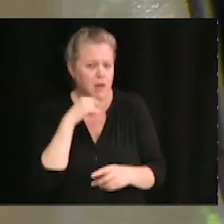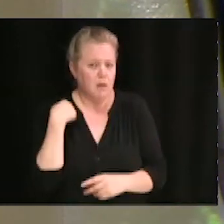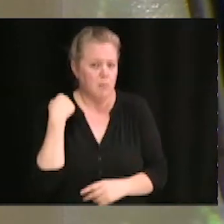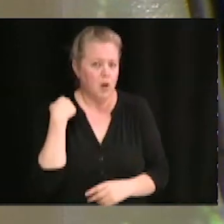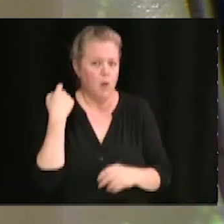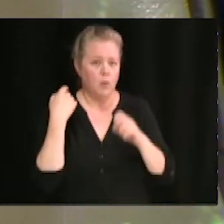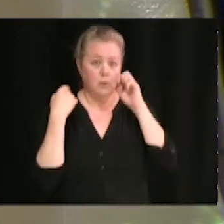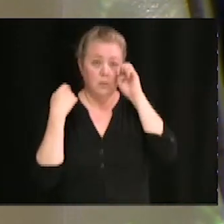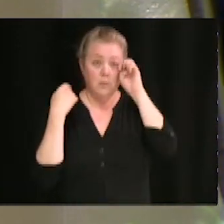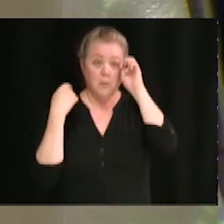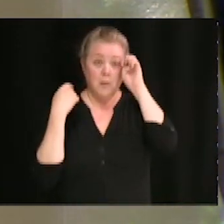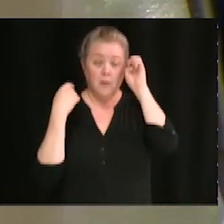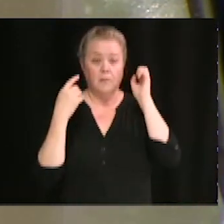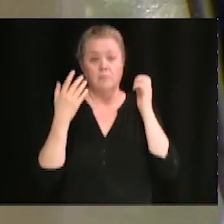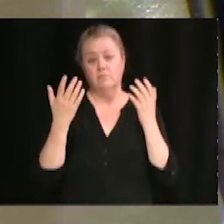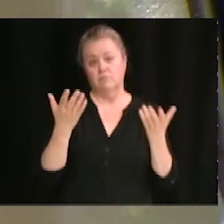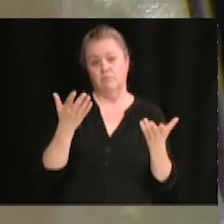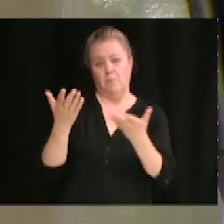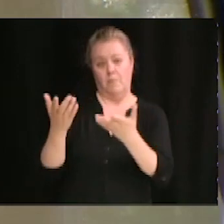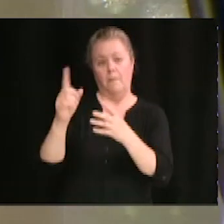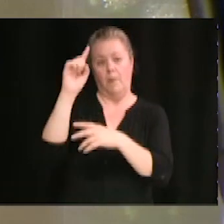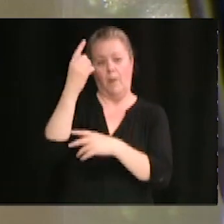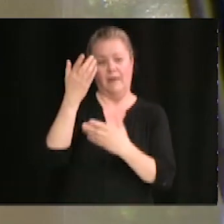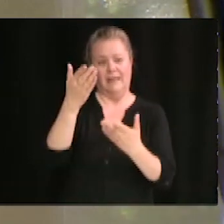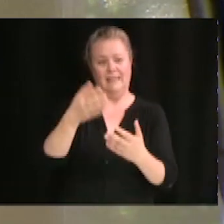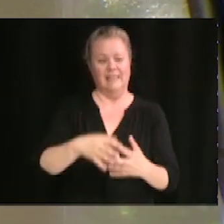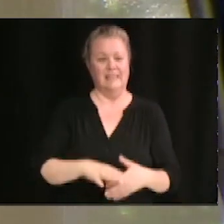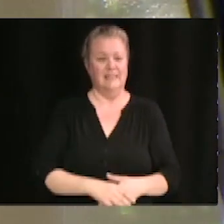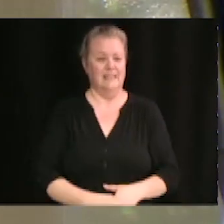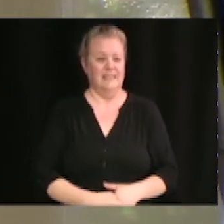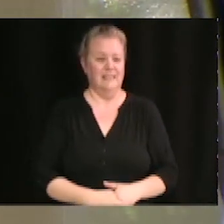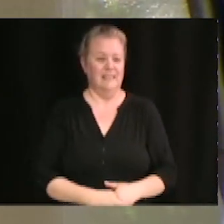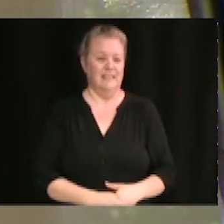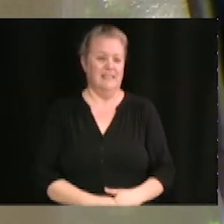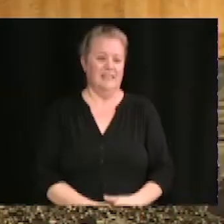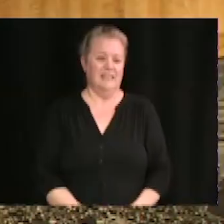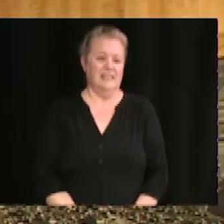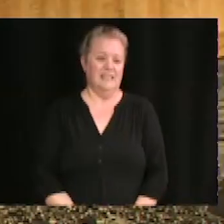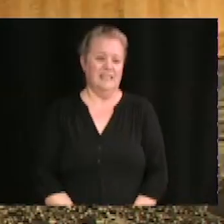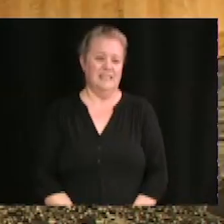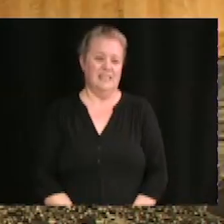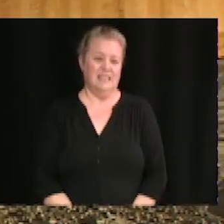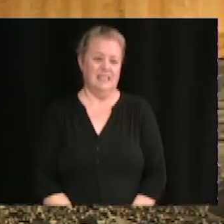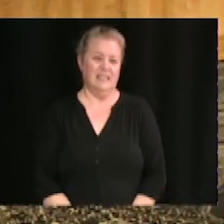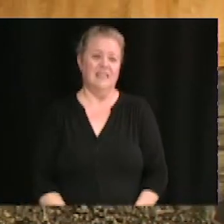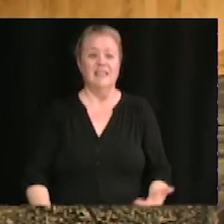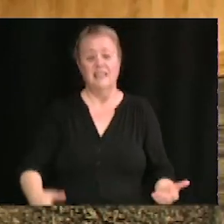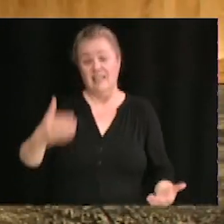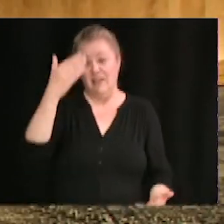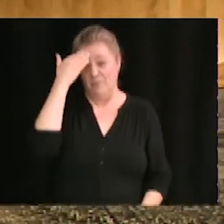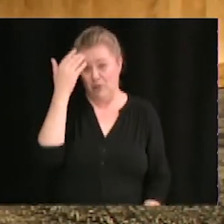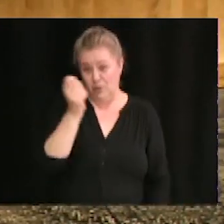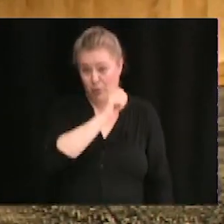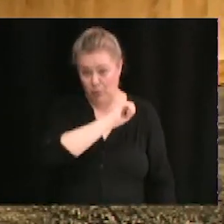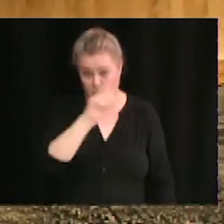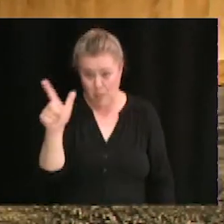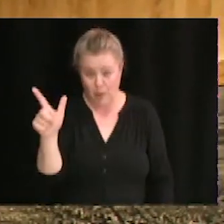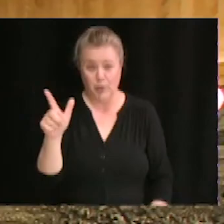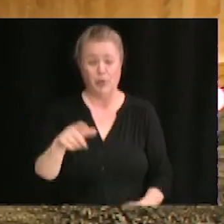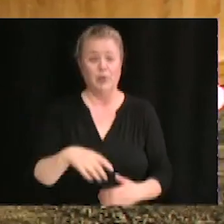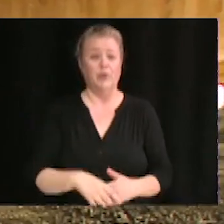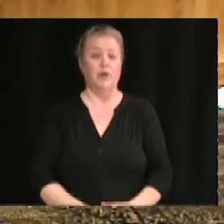En fait. Je vais laisser le soin, je connais, là, Annie, de sa présence. Bonjour à toutes et à tous.